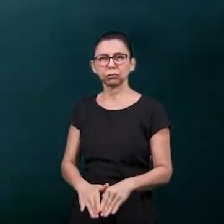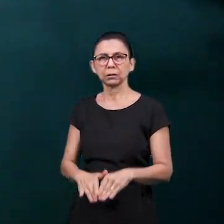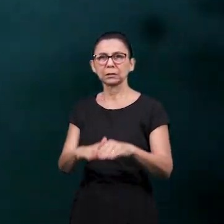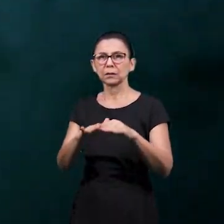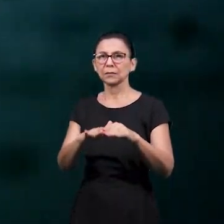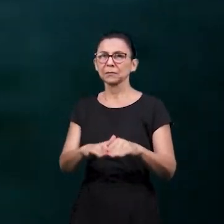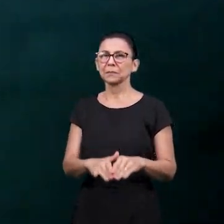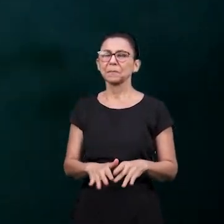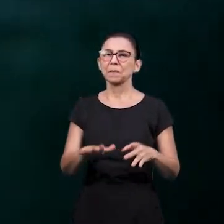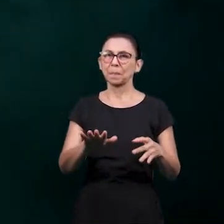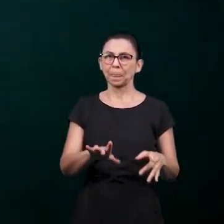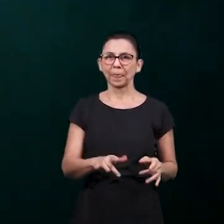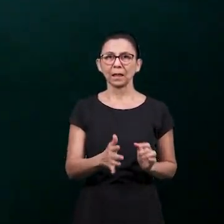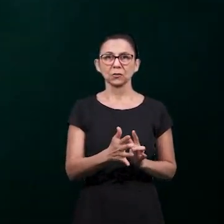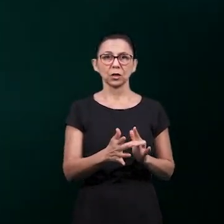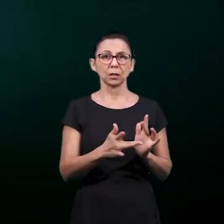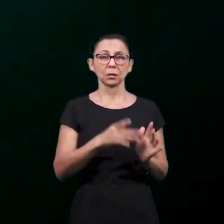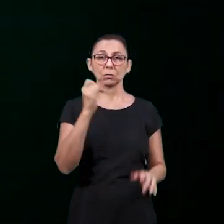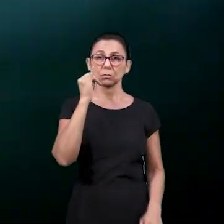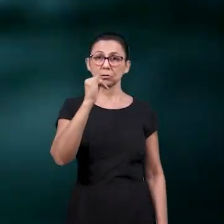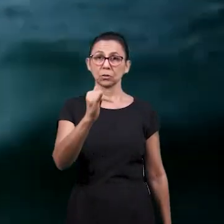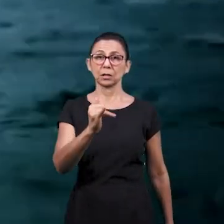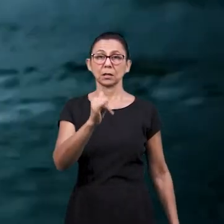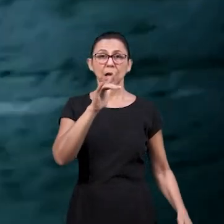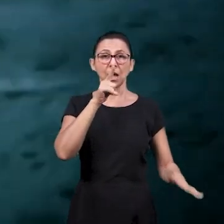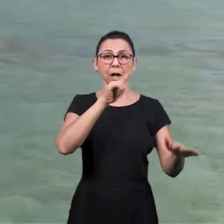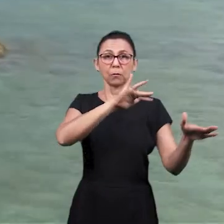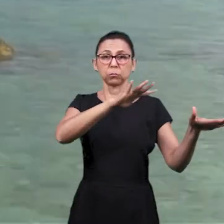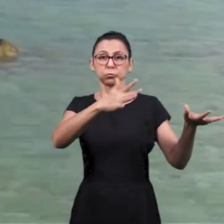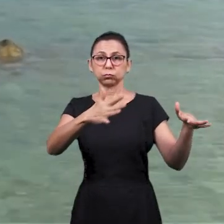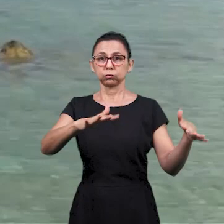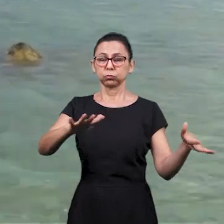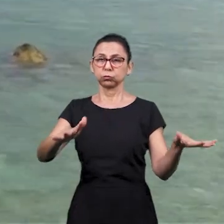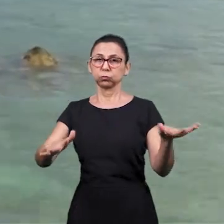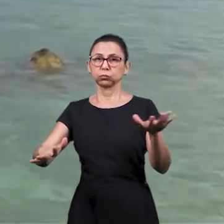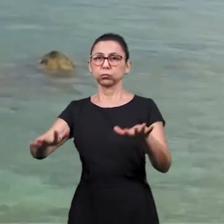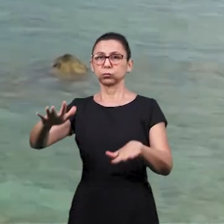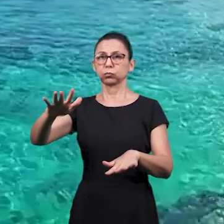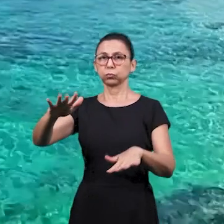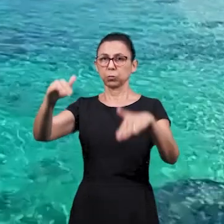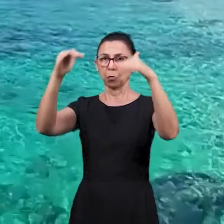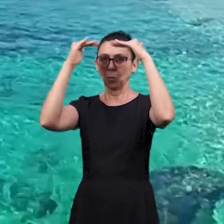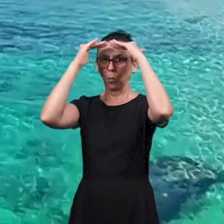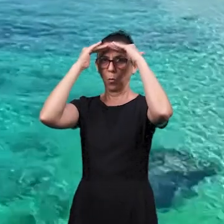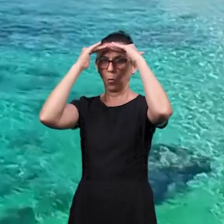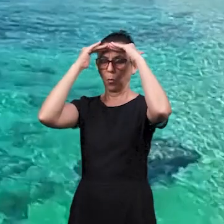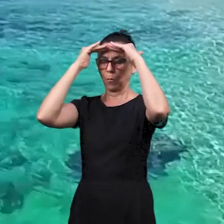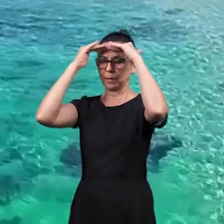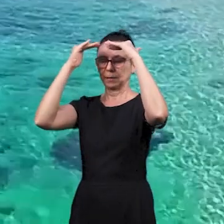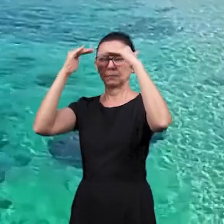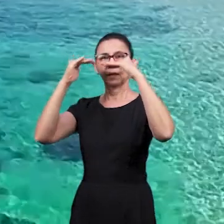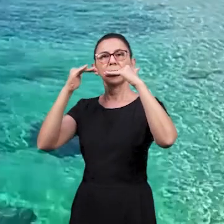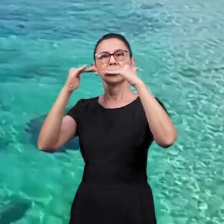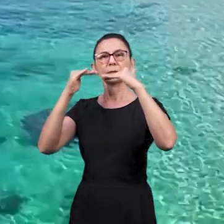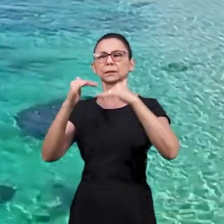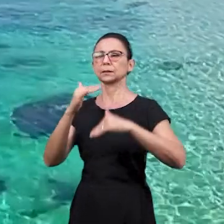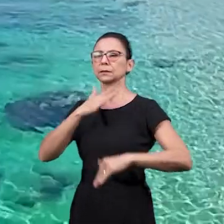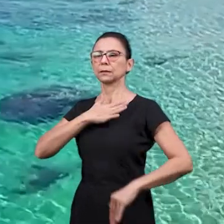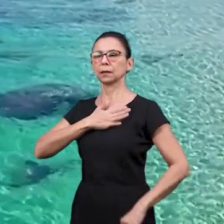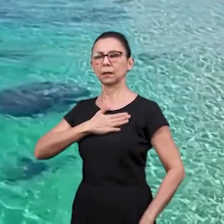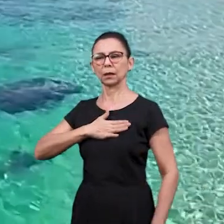И волны, и ветер услышат мой глас, умолкнут тот час.